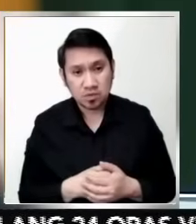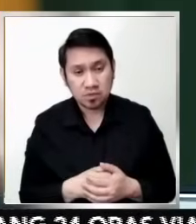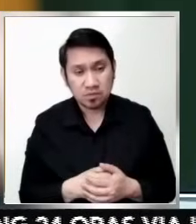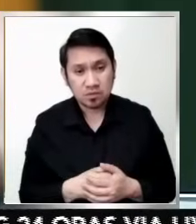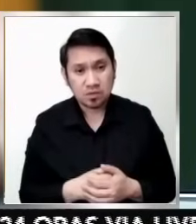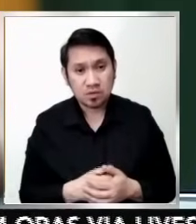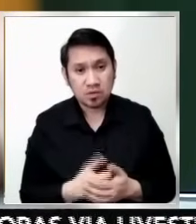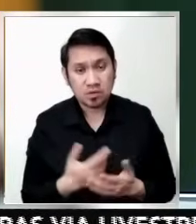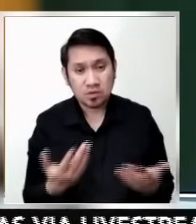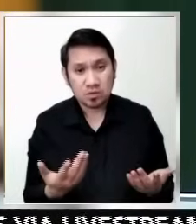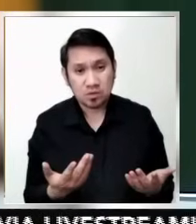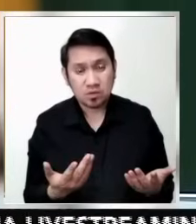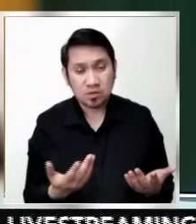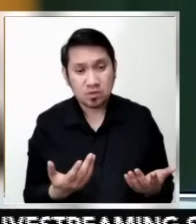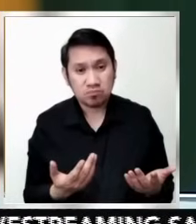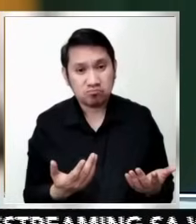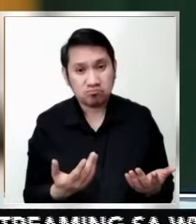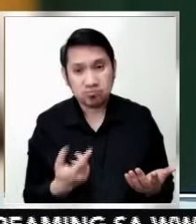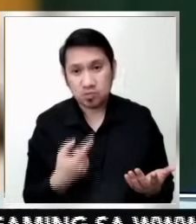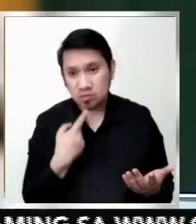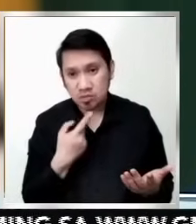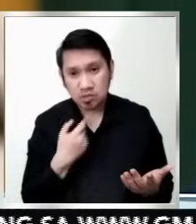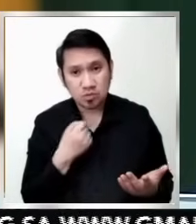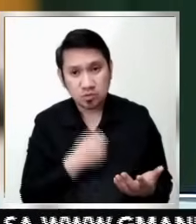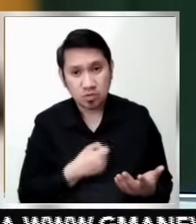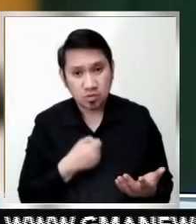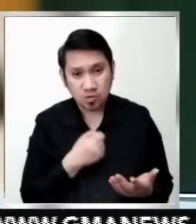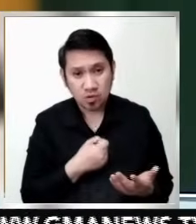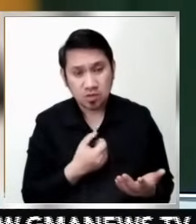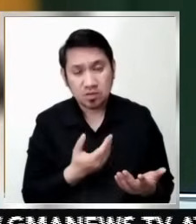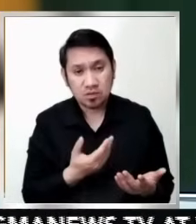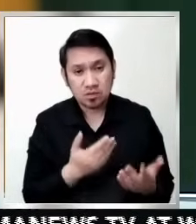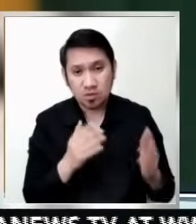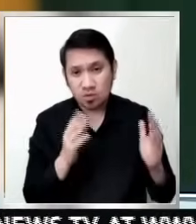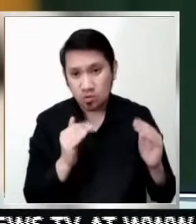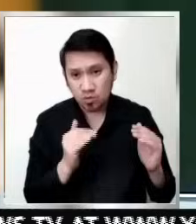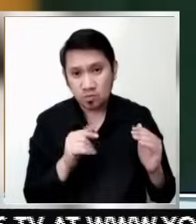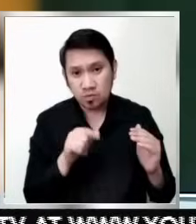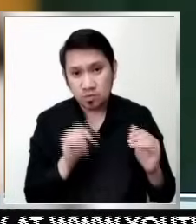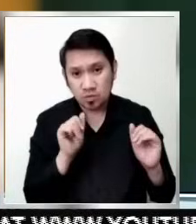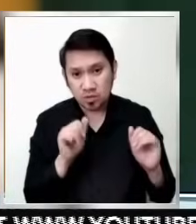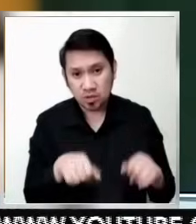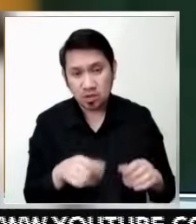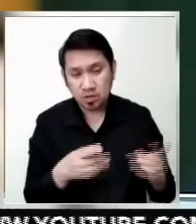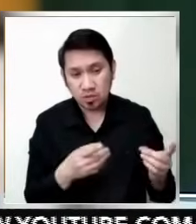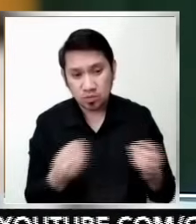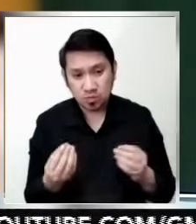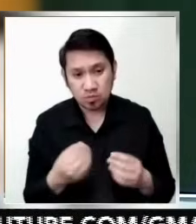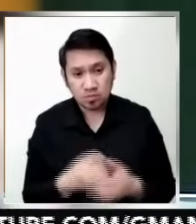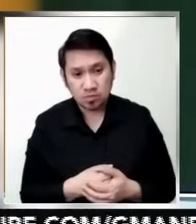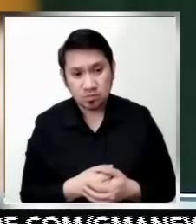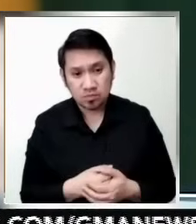magre-rent um Sana naman magawa nila para naman